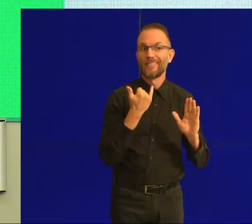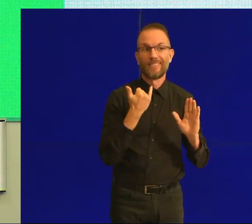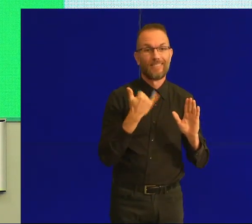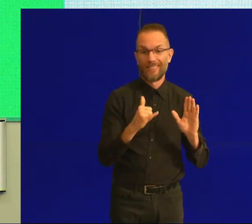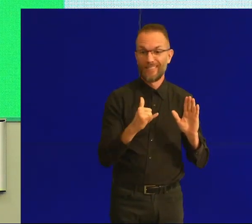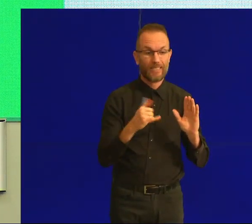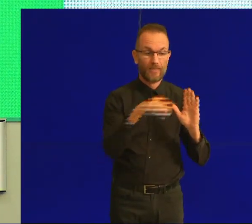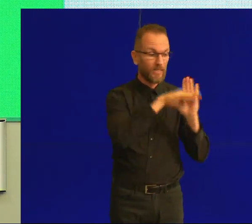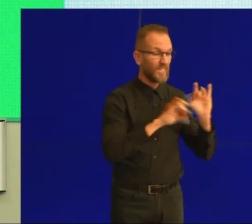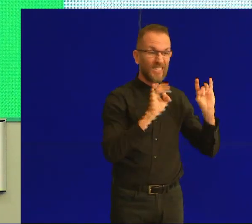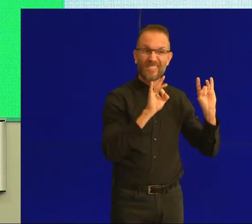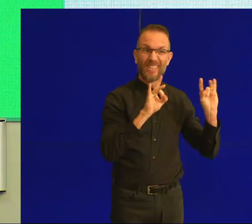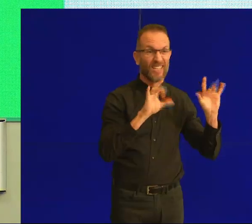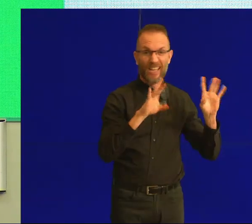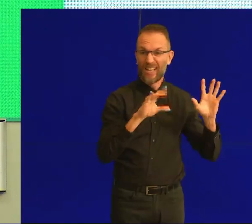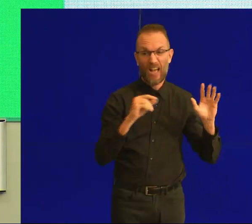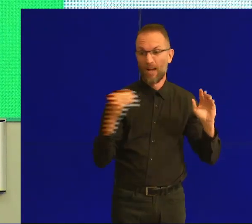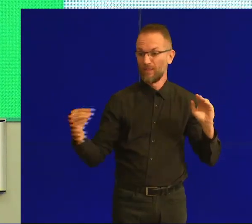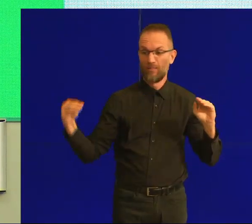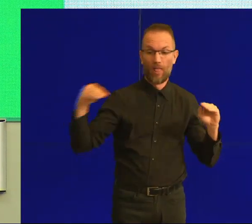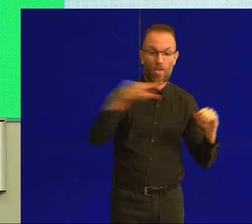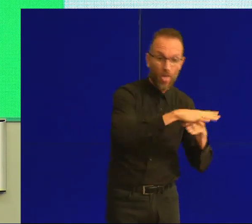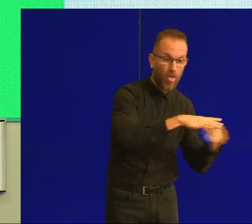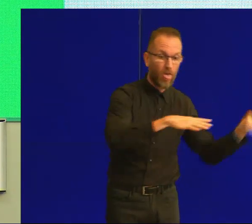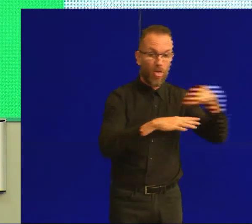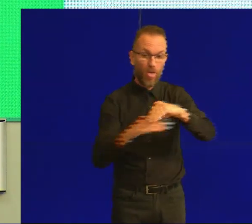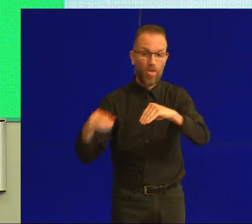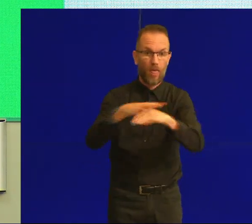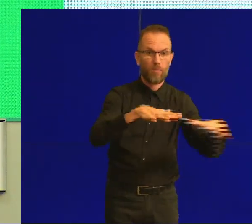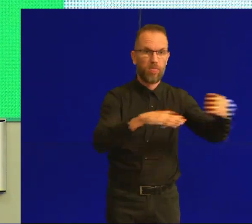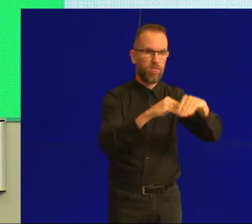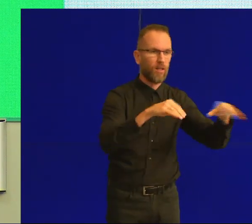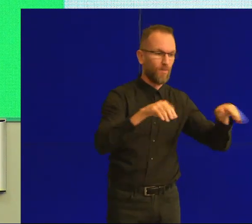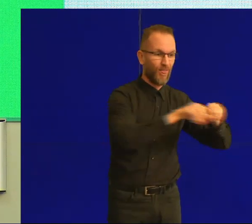et nous serions aujourd'hui en situation beaucoup plus difficile